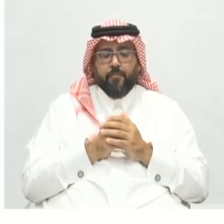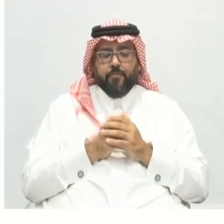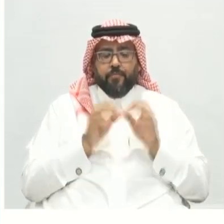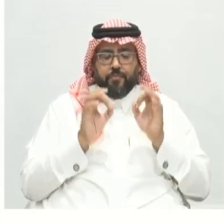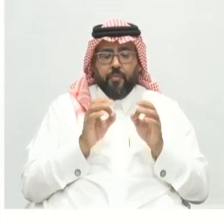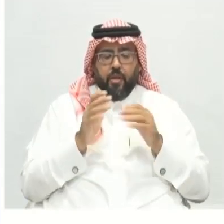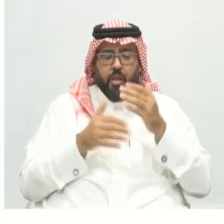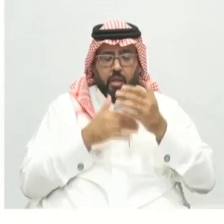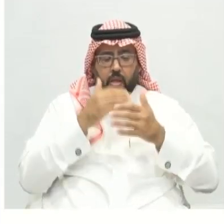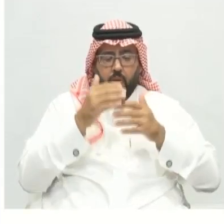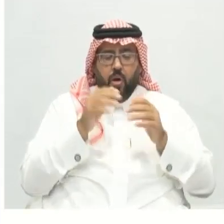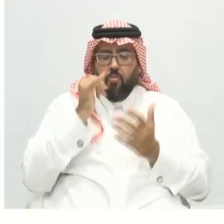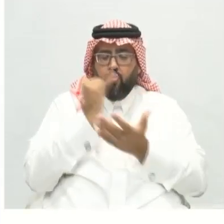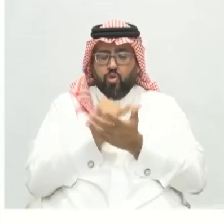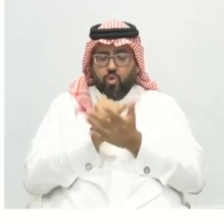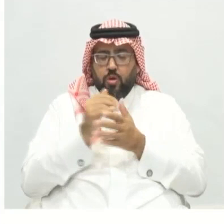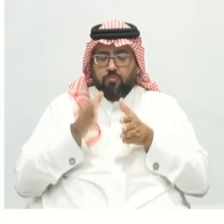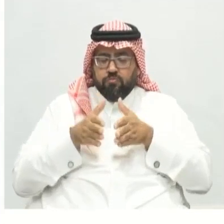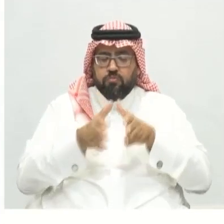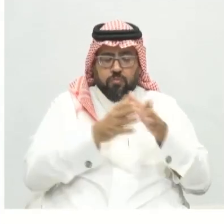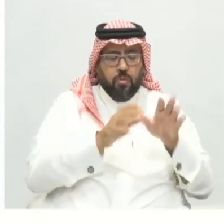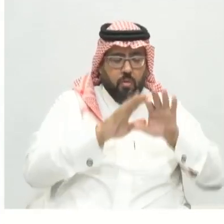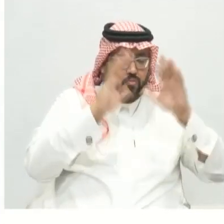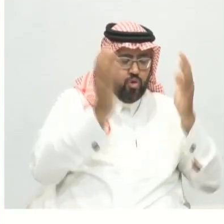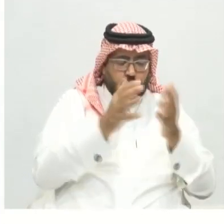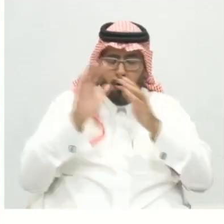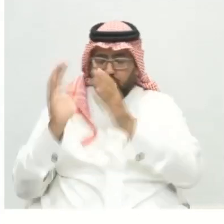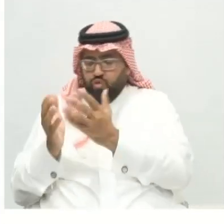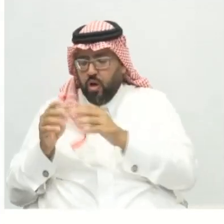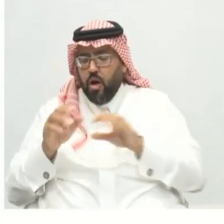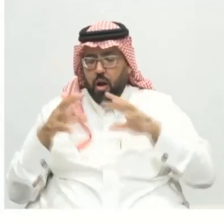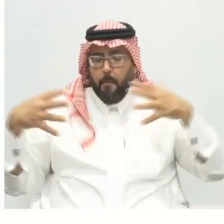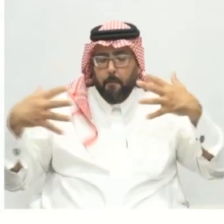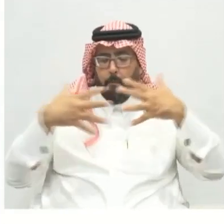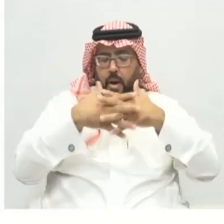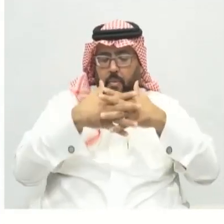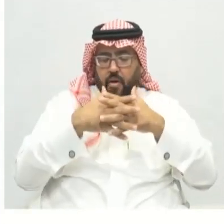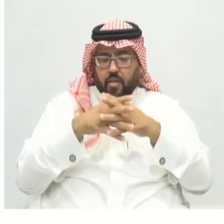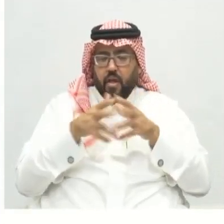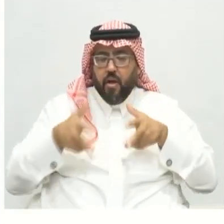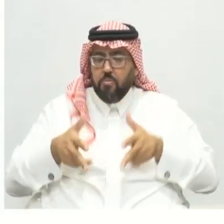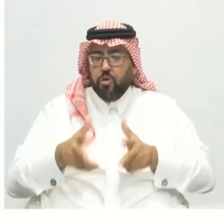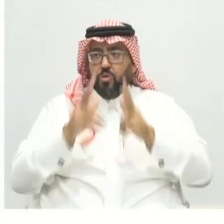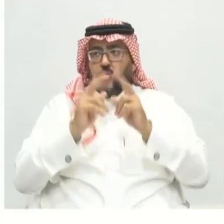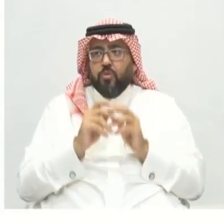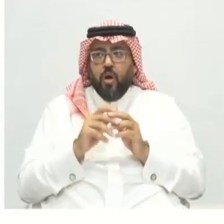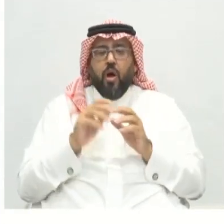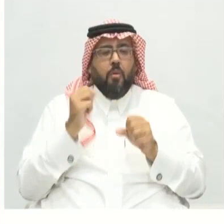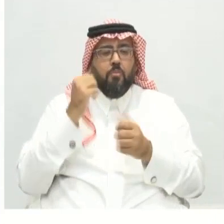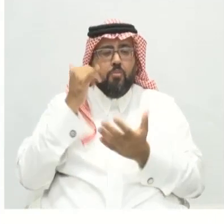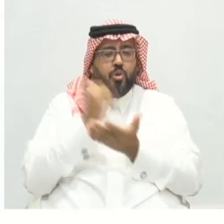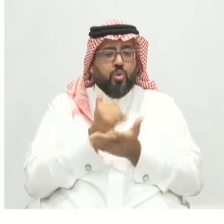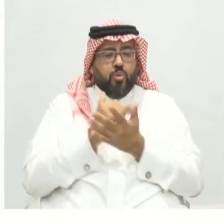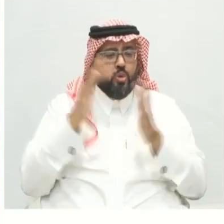تحديد ادوار ومسؤوليات المشروع من خلال تحديد اعضاء الفريق المشاركين في المشروع وادوارهم